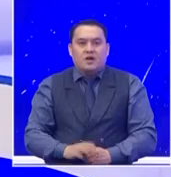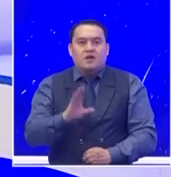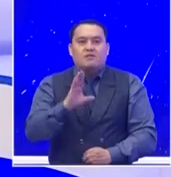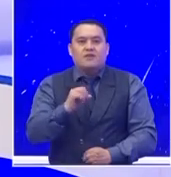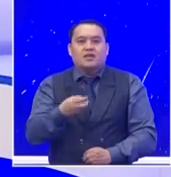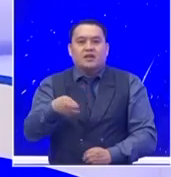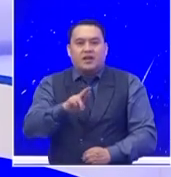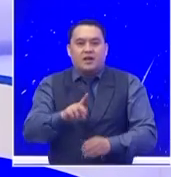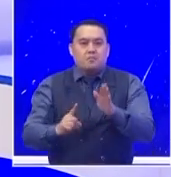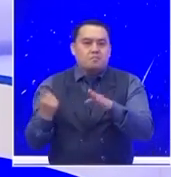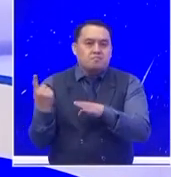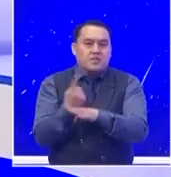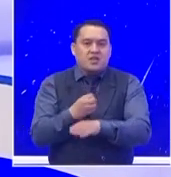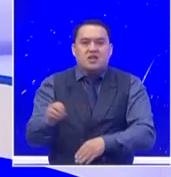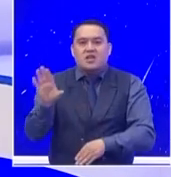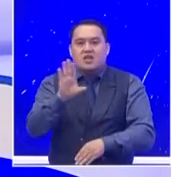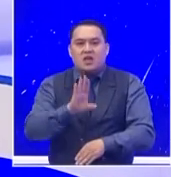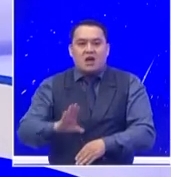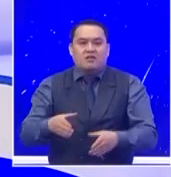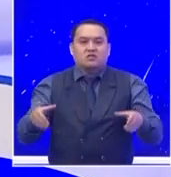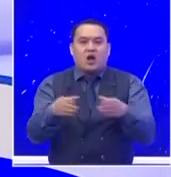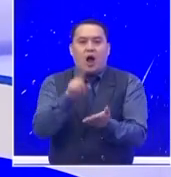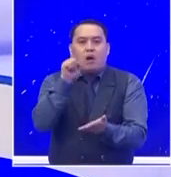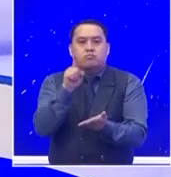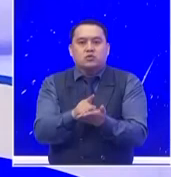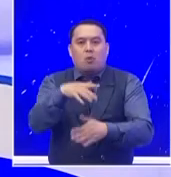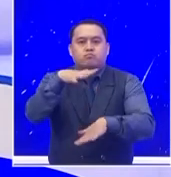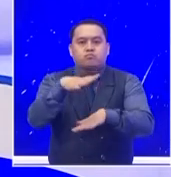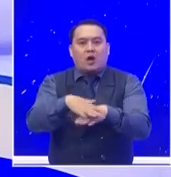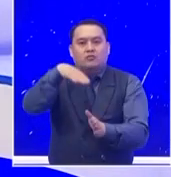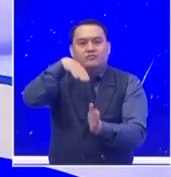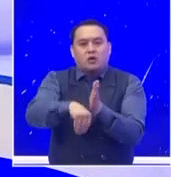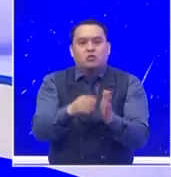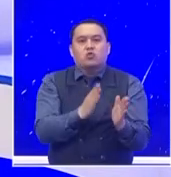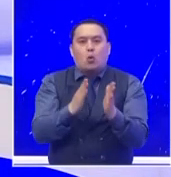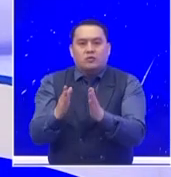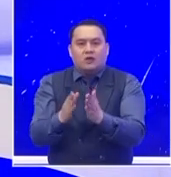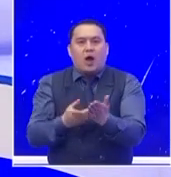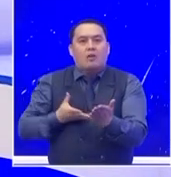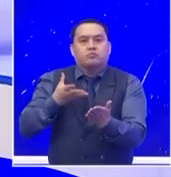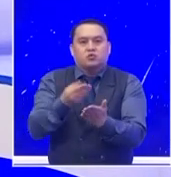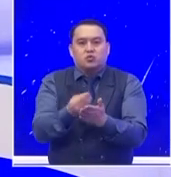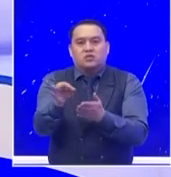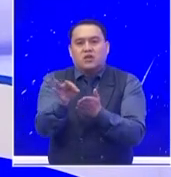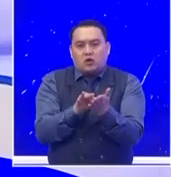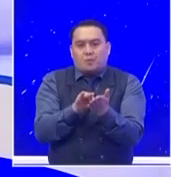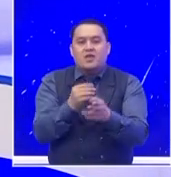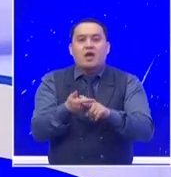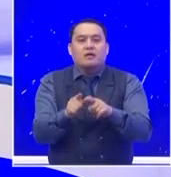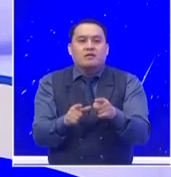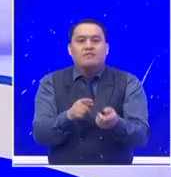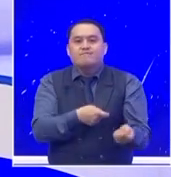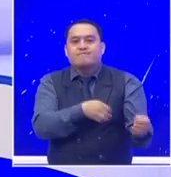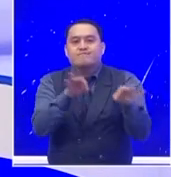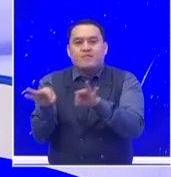Венгрия стала первой страной Евросоюза, обязавшей банки внедрить систему мгновенных платежей. Уже с этого дня перевод денег в